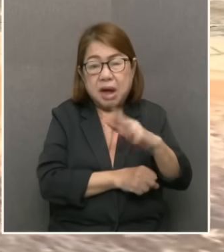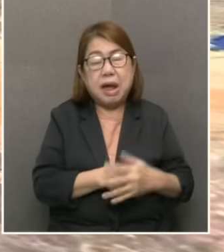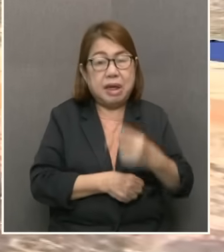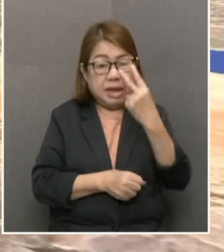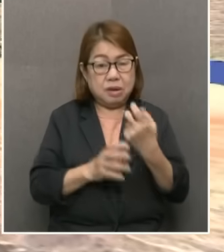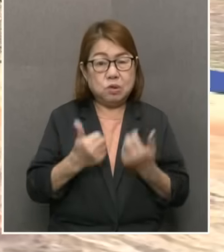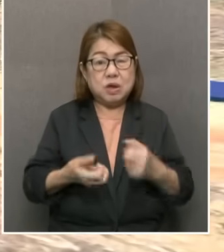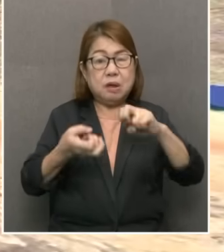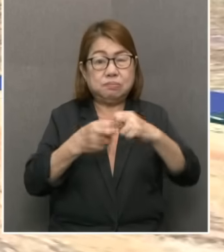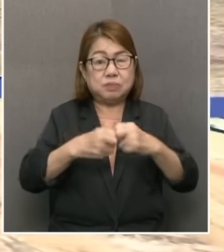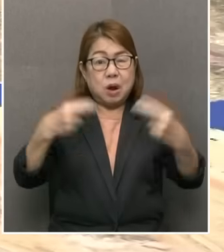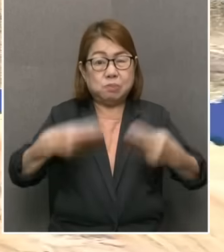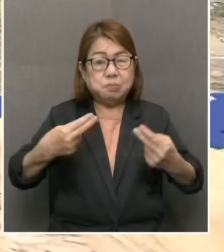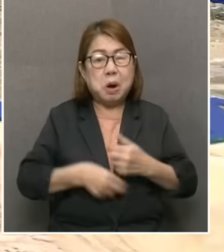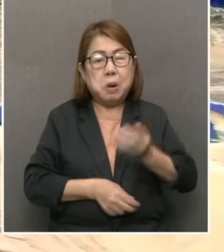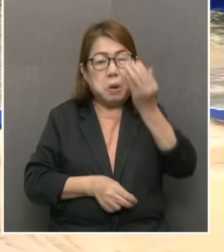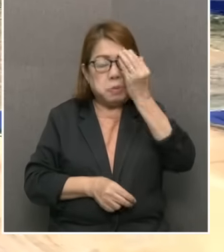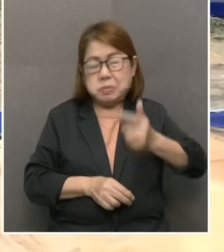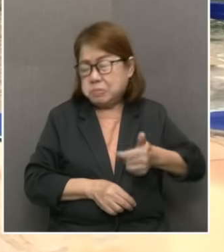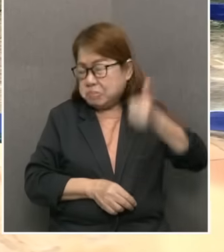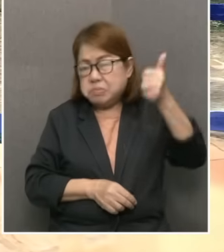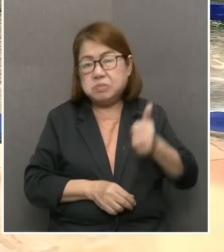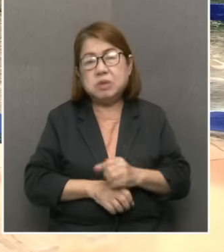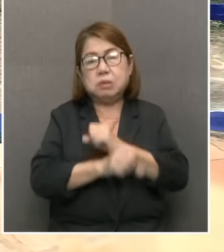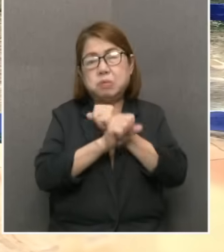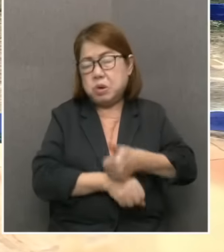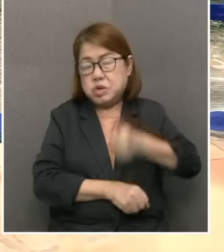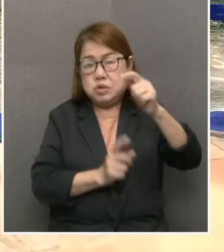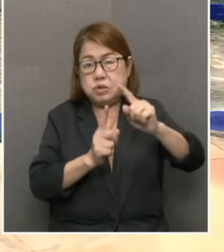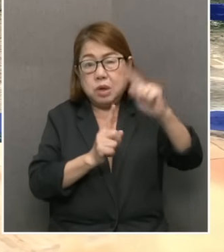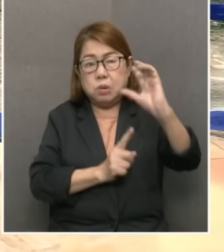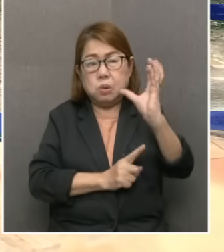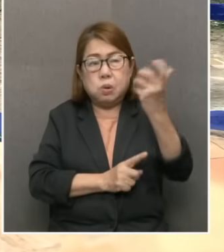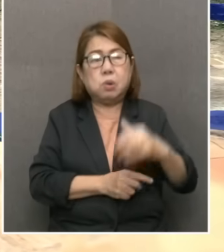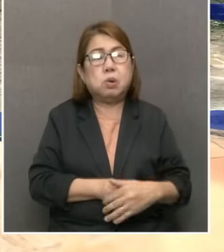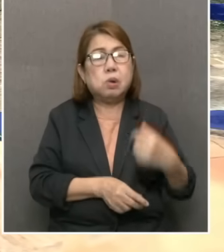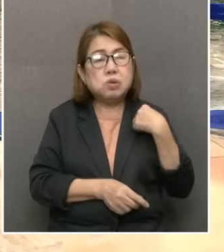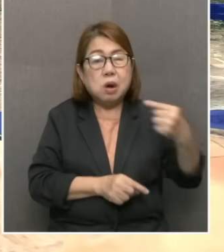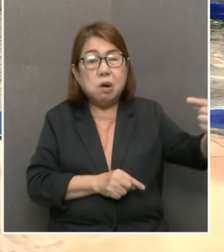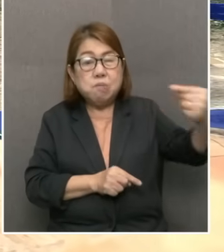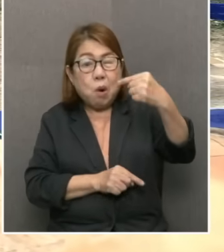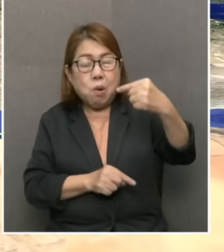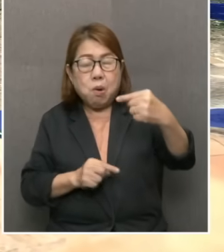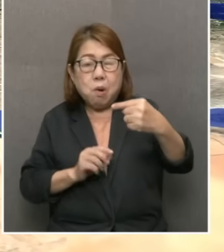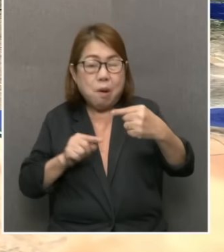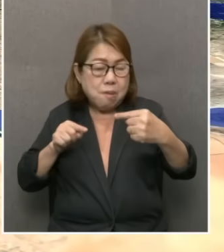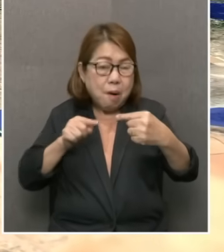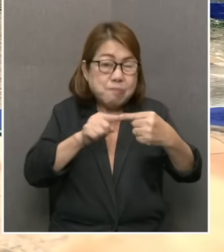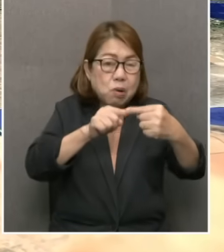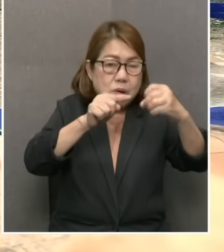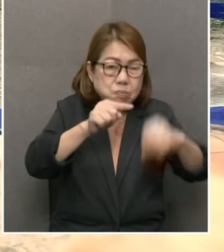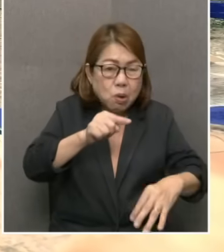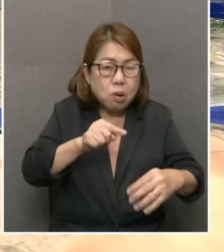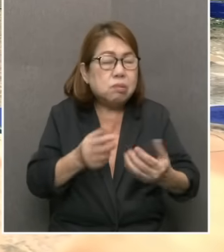ซาครั้งนี้อิสราเอลใช้ระบบการป้องกันที่ดีที่สุดในโลกเพื่อสกัดทั้งขีปนาวุธรวมไปถึงจรวดของฝ่ายฮามาส